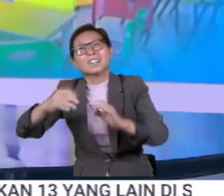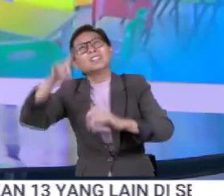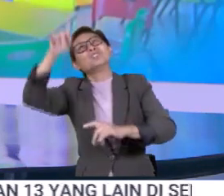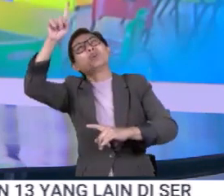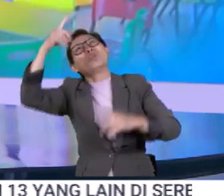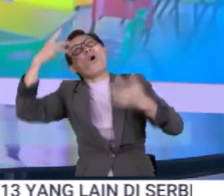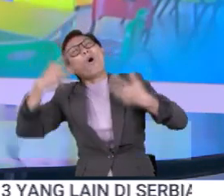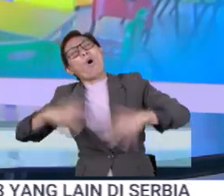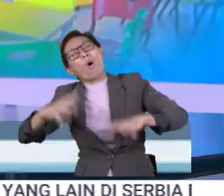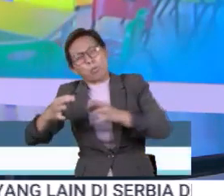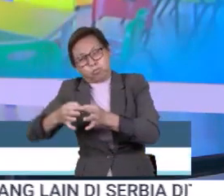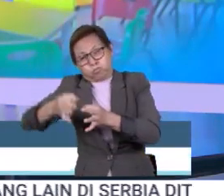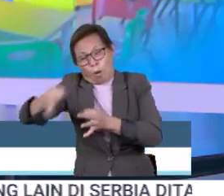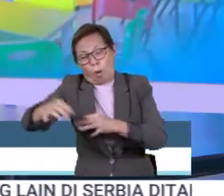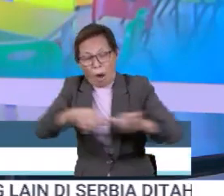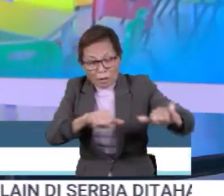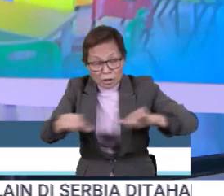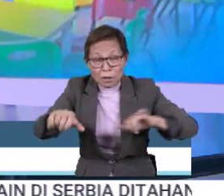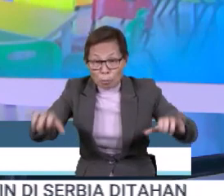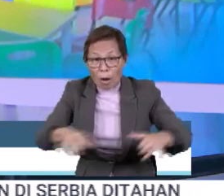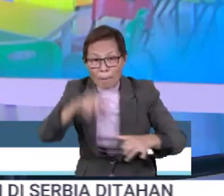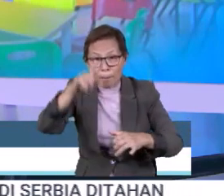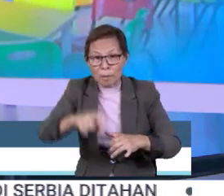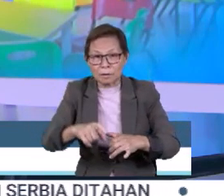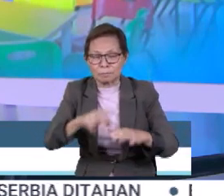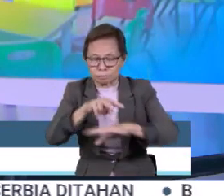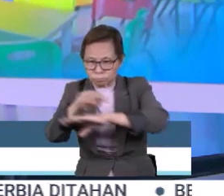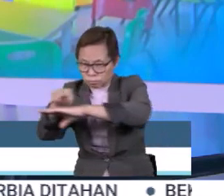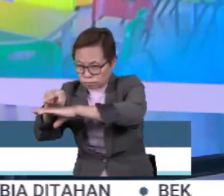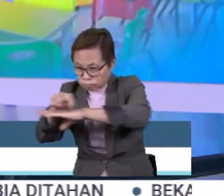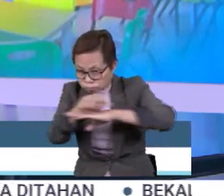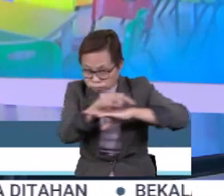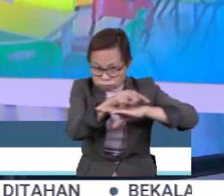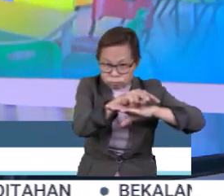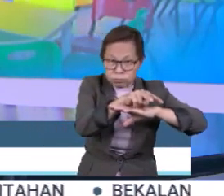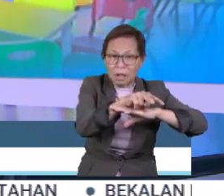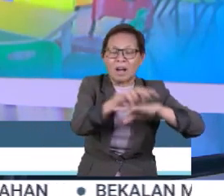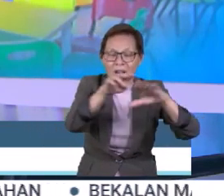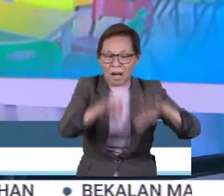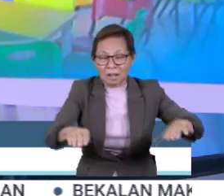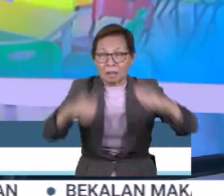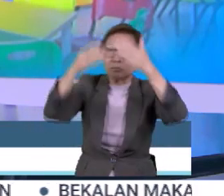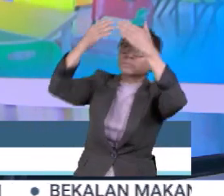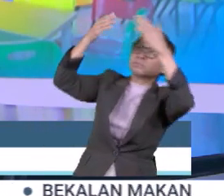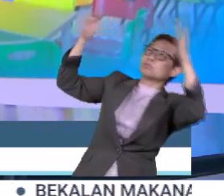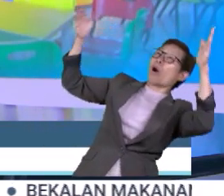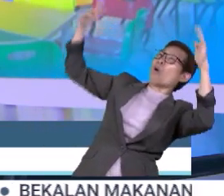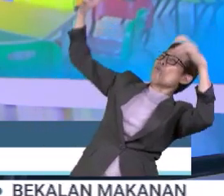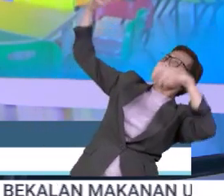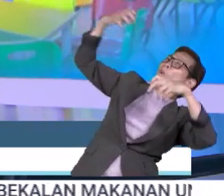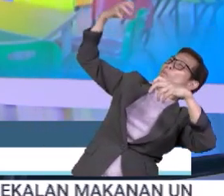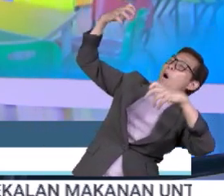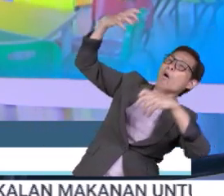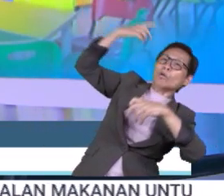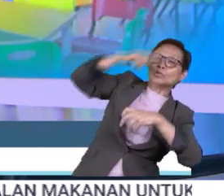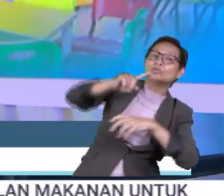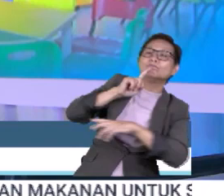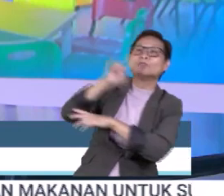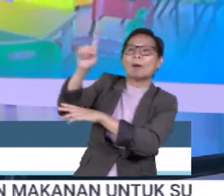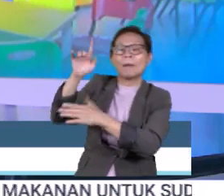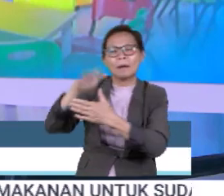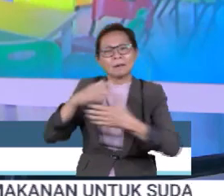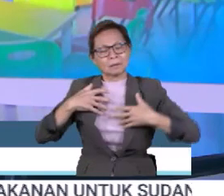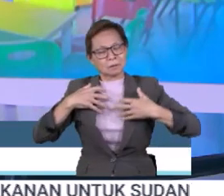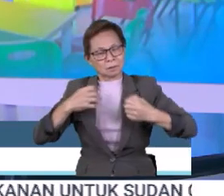terlalu panas activity dilaksanakan kanak-kanak terdedah kepada cuaca panas bagi menjamin kesehatan